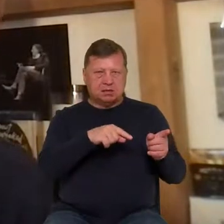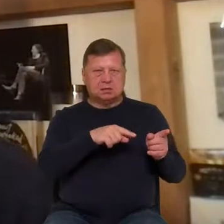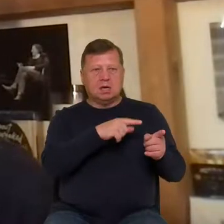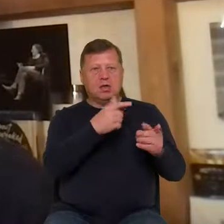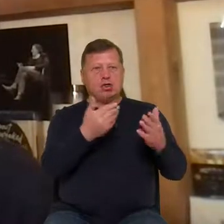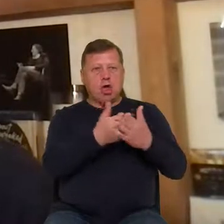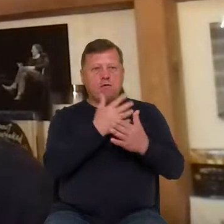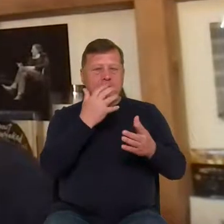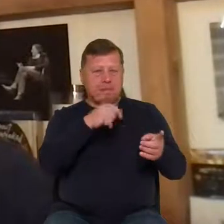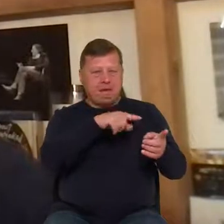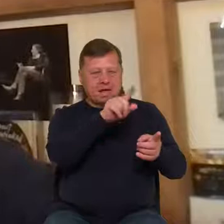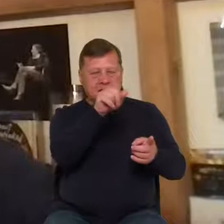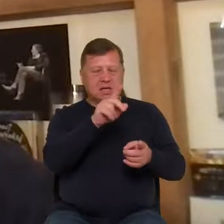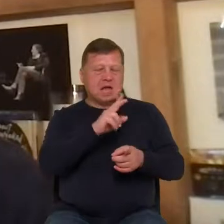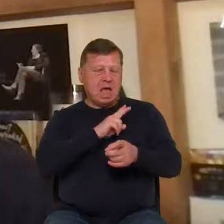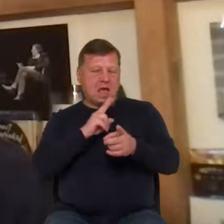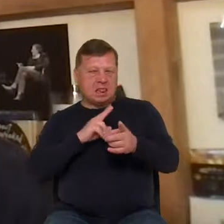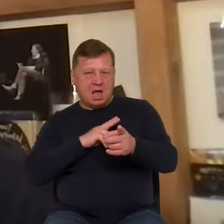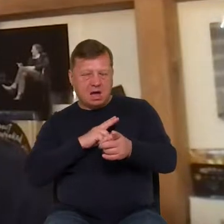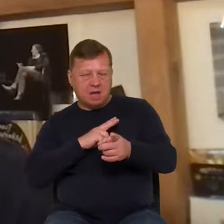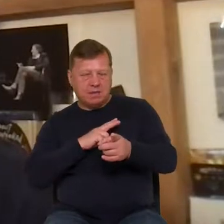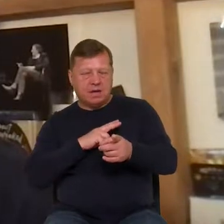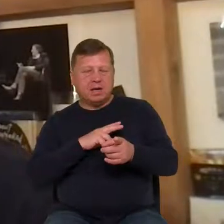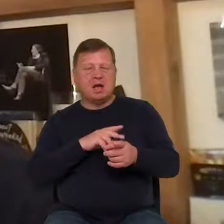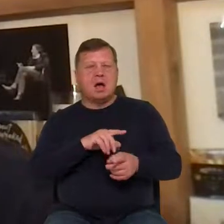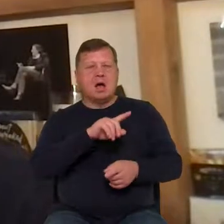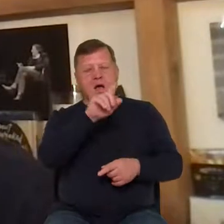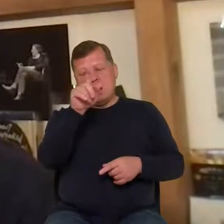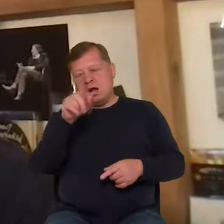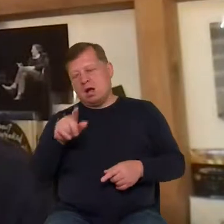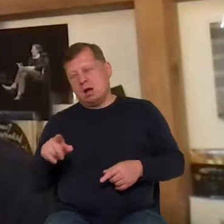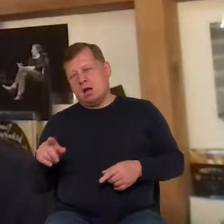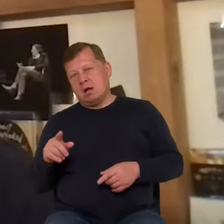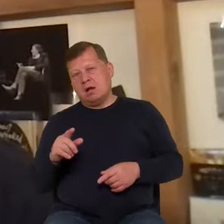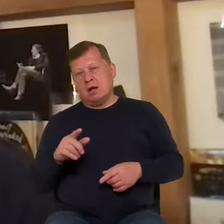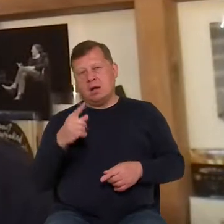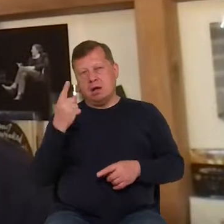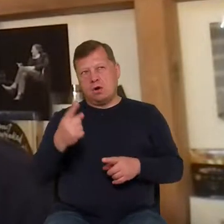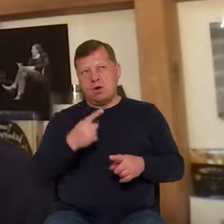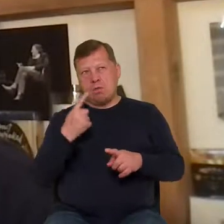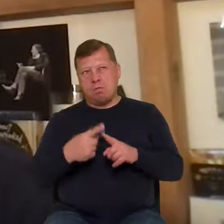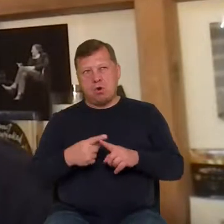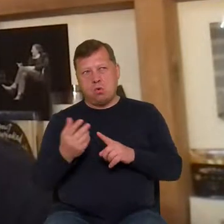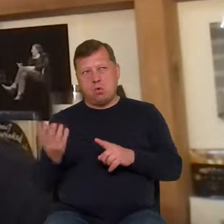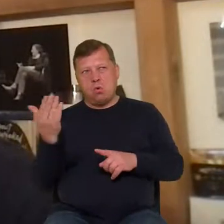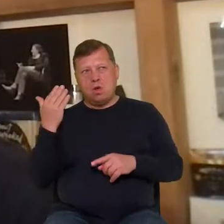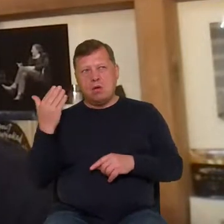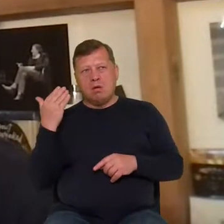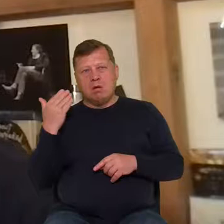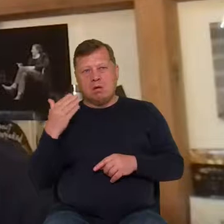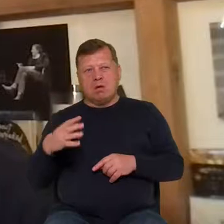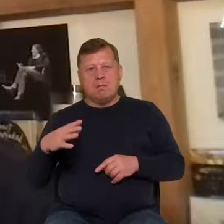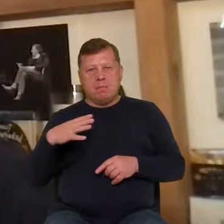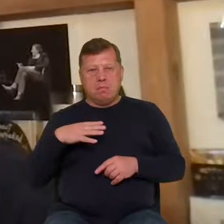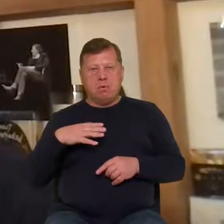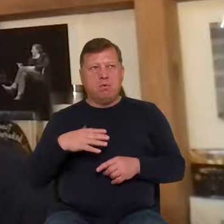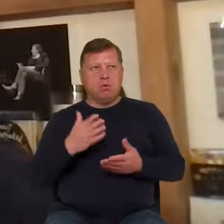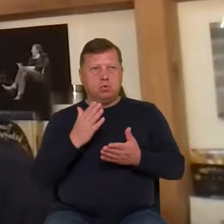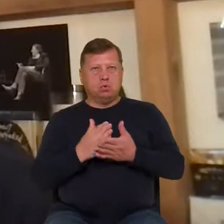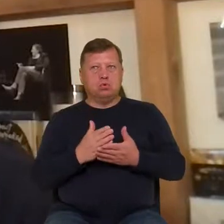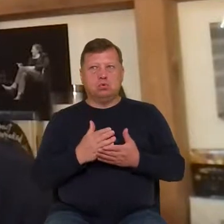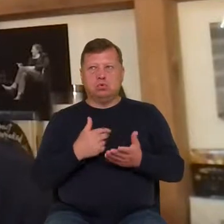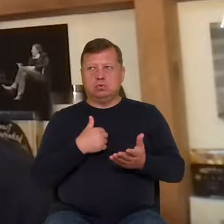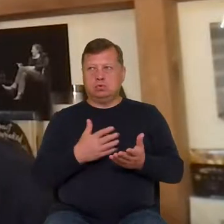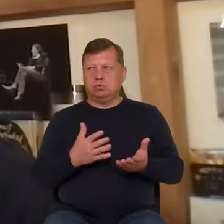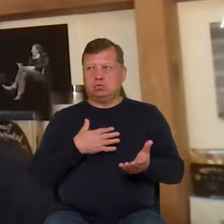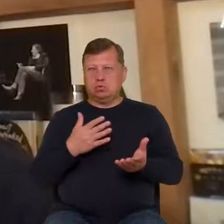Nowy Meksyk, do Kanady, a następnie półtora roku temu skończyłem już jako zupełnie inny człowiek.